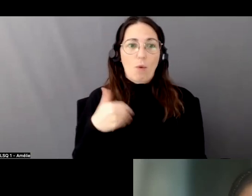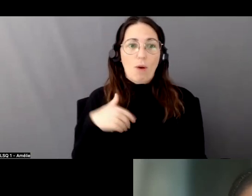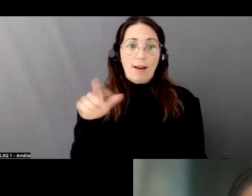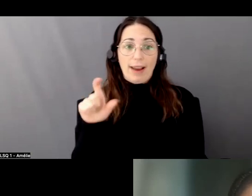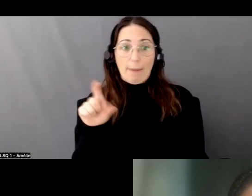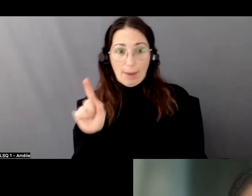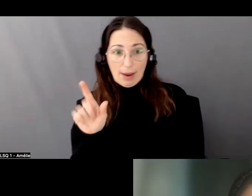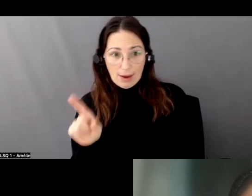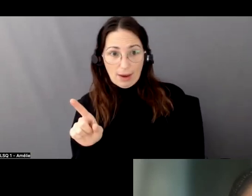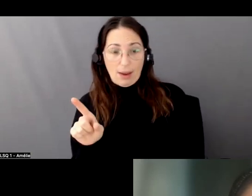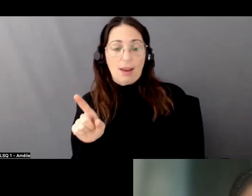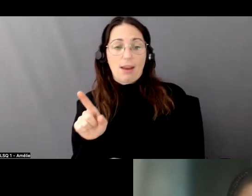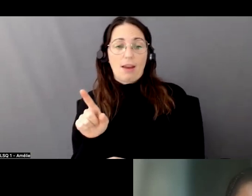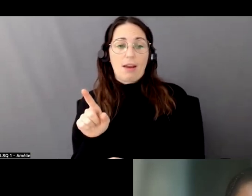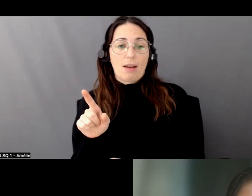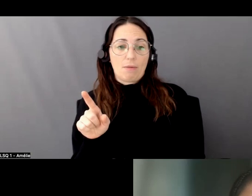a une